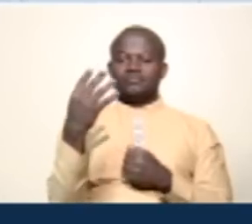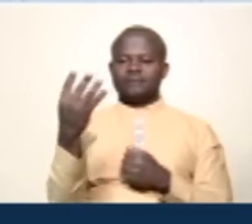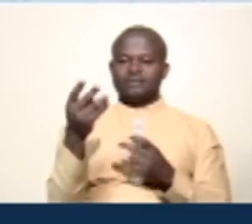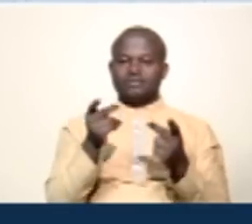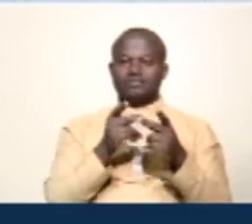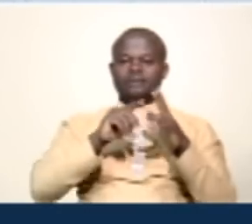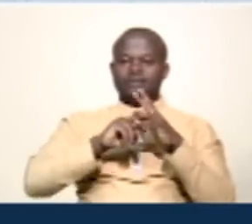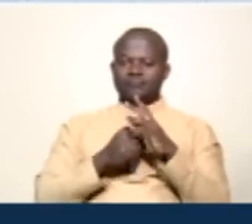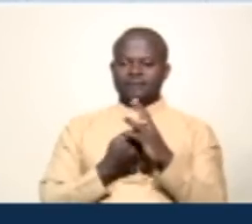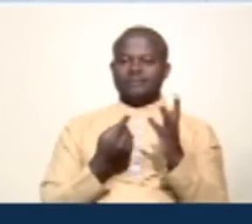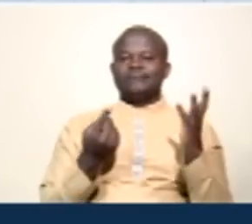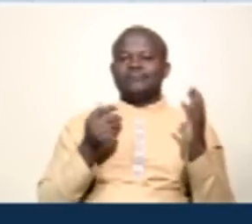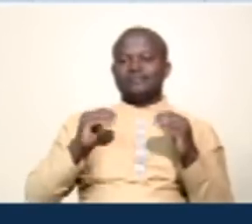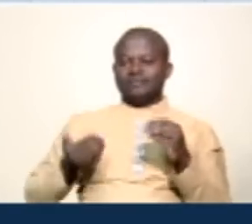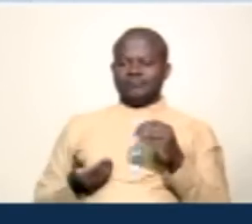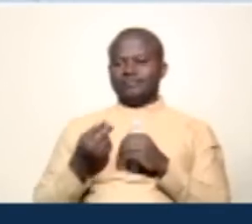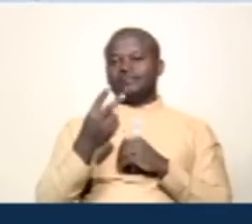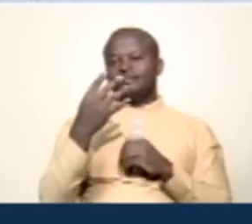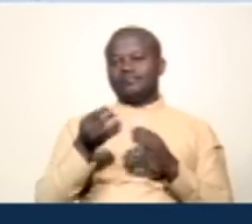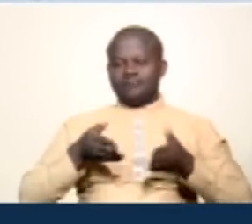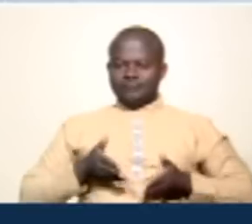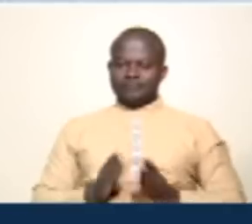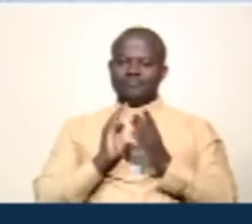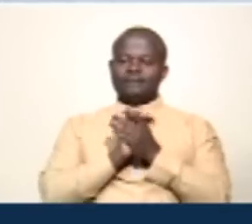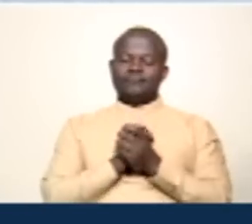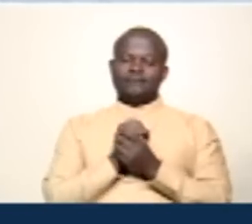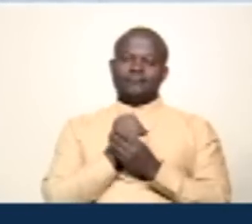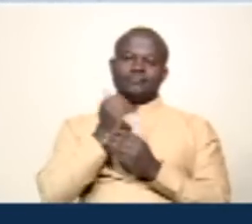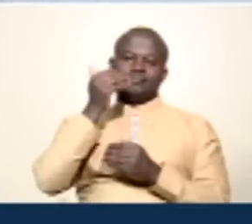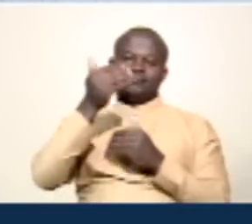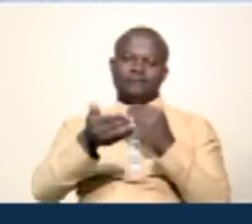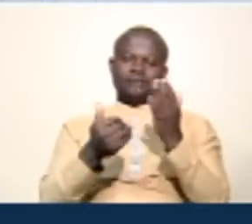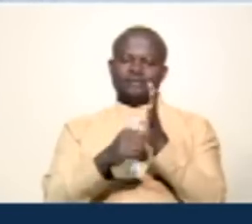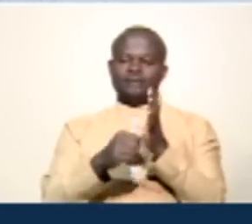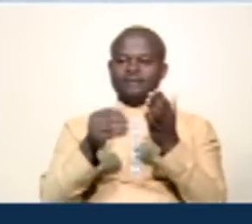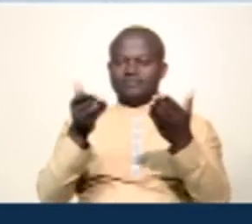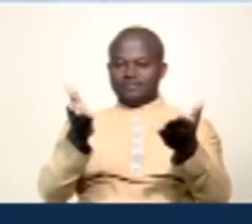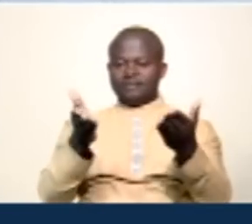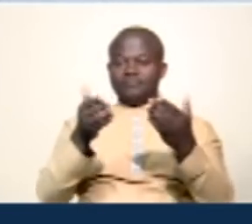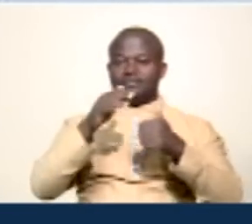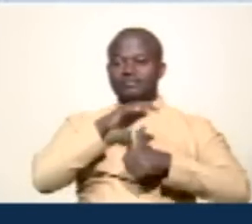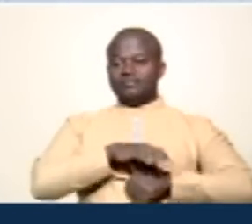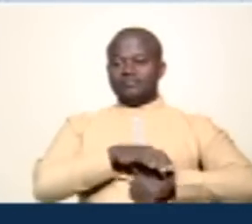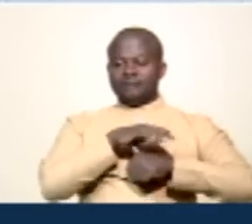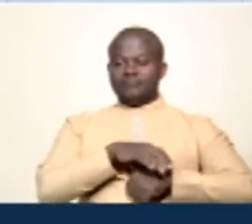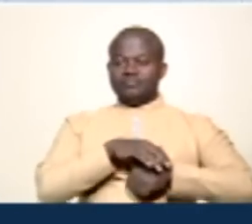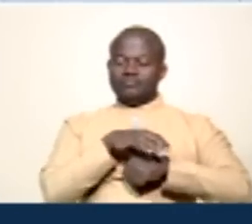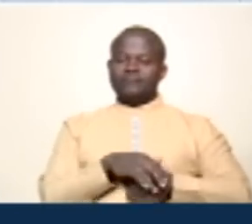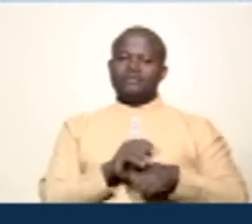aho dutangiriye abagore 24 barabyaye hanyuma ibibazo bihari by'amahohoterwa